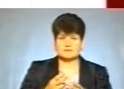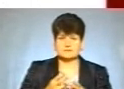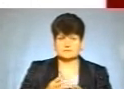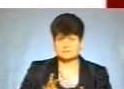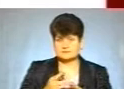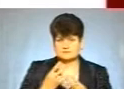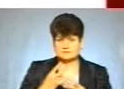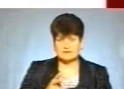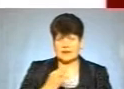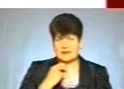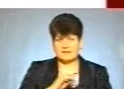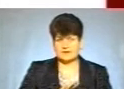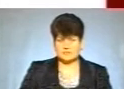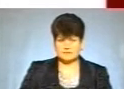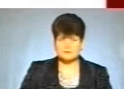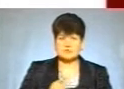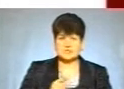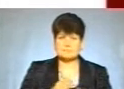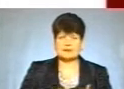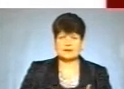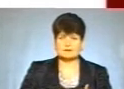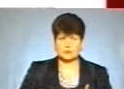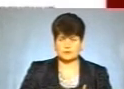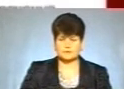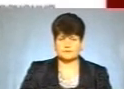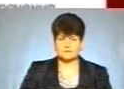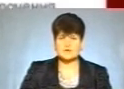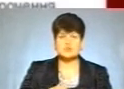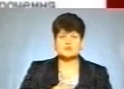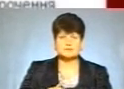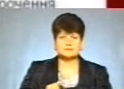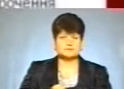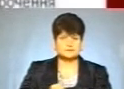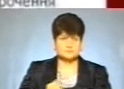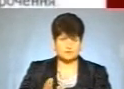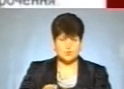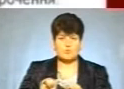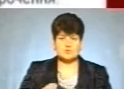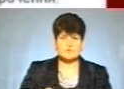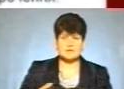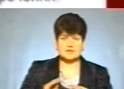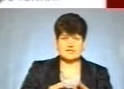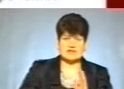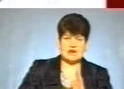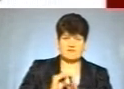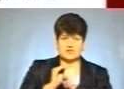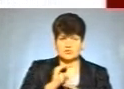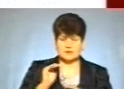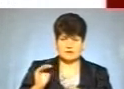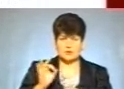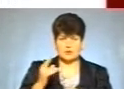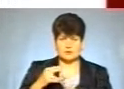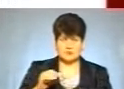та неефективними. Їх ми ліквідовуємо. Частину функцій можна перенести на вищий рівень –